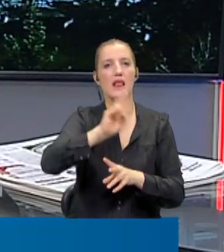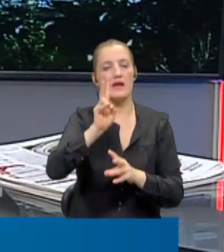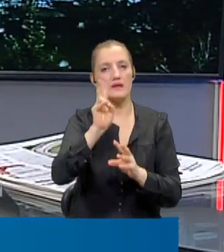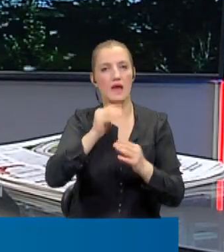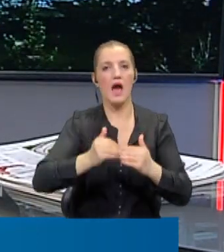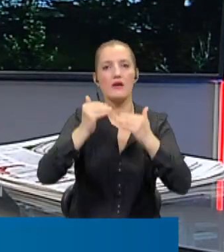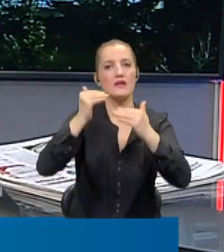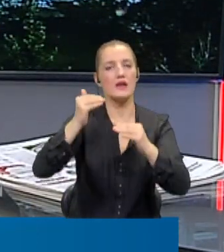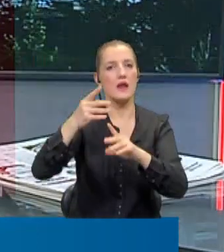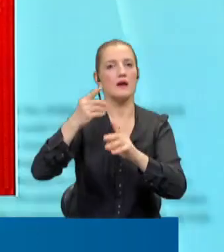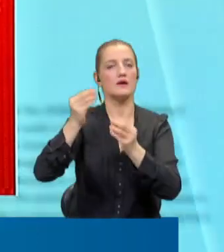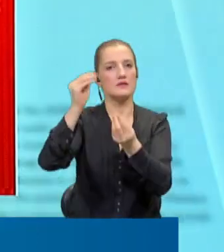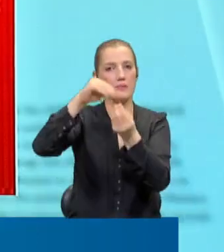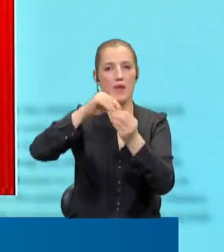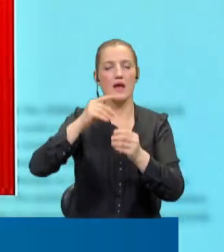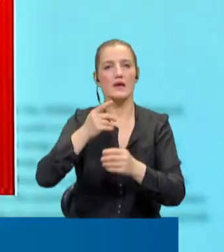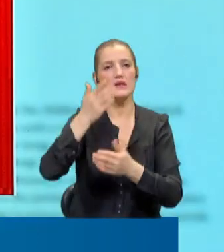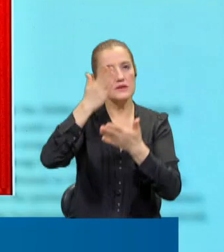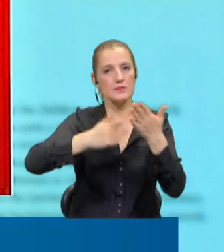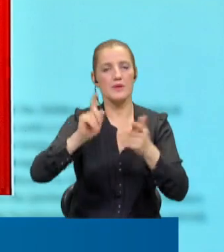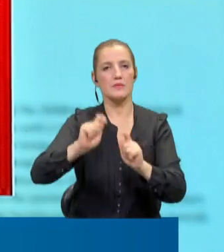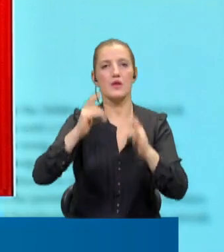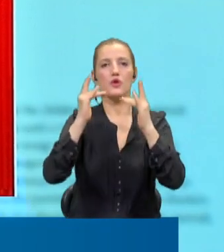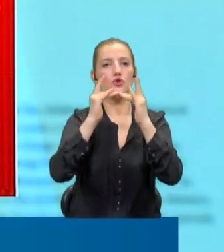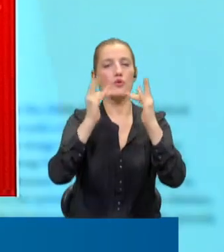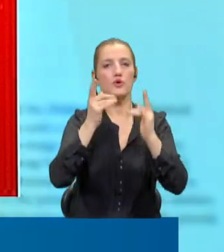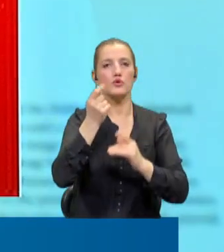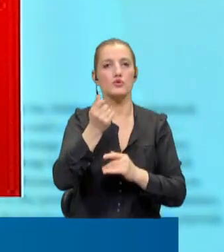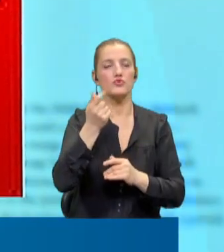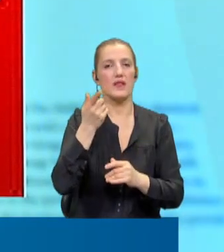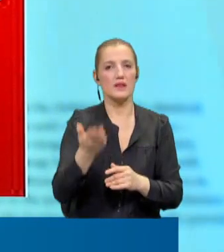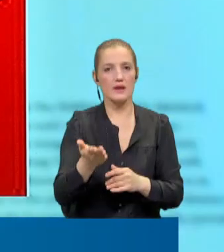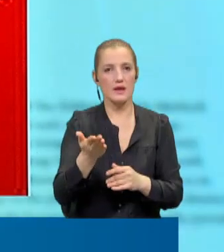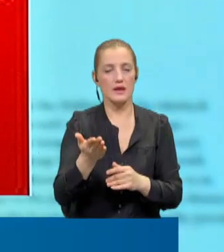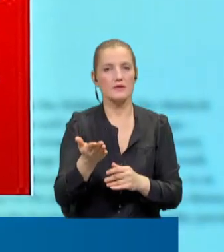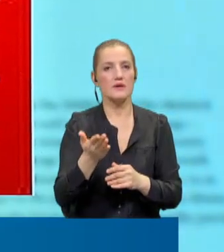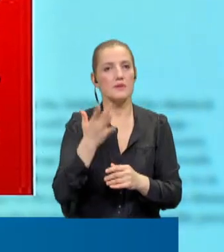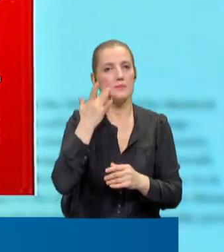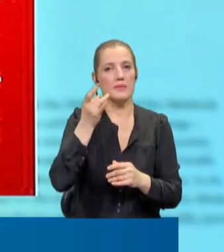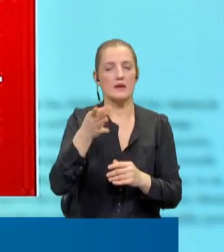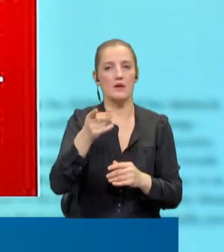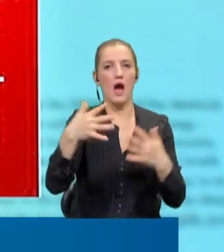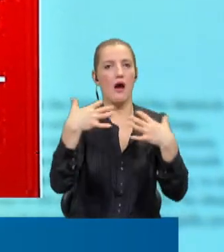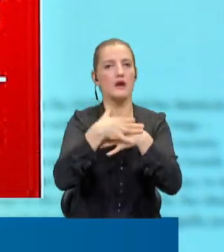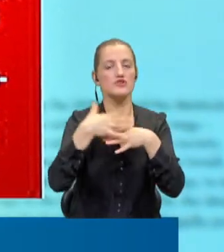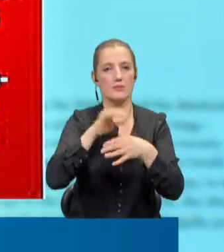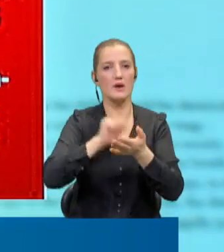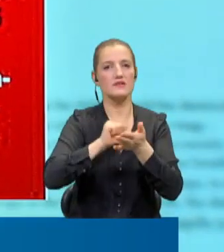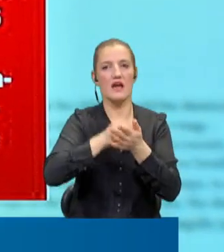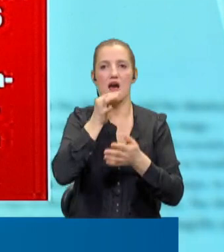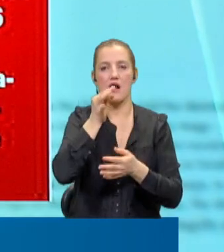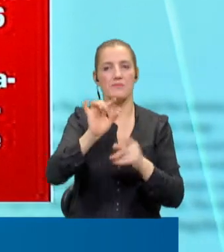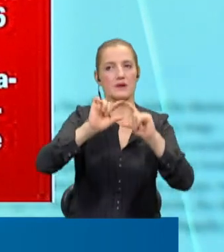ertelenen artışlar kısmen yapıldı köprü ücretleri kademeli belirli bu akşam gazetesindeki